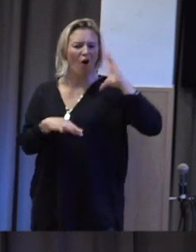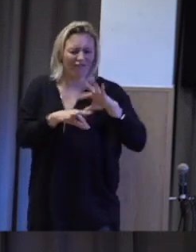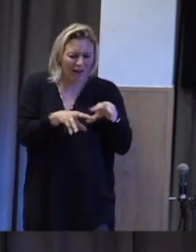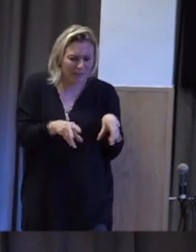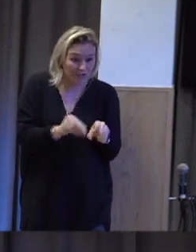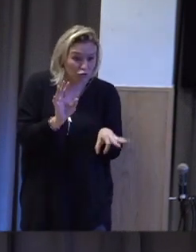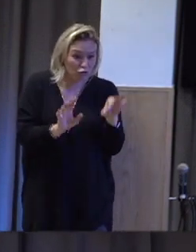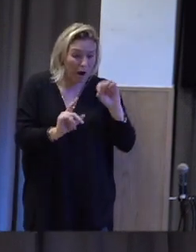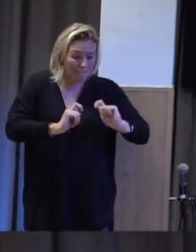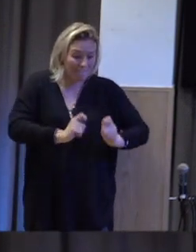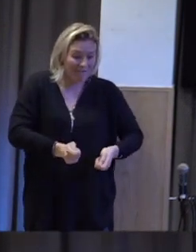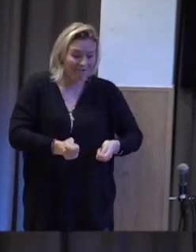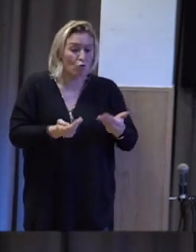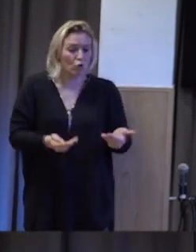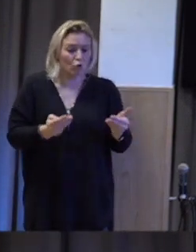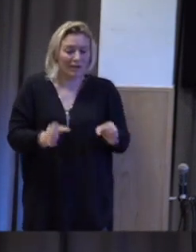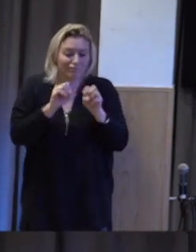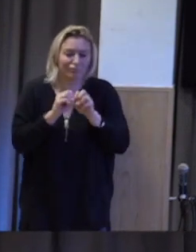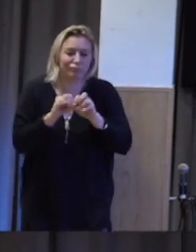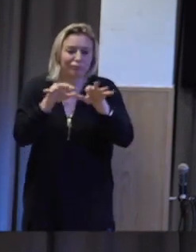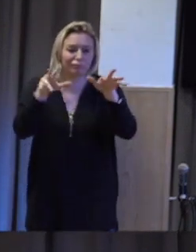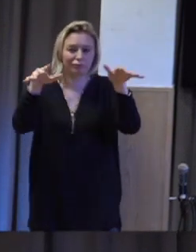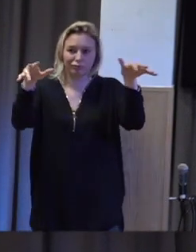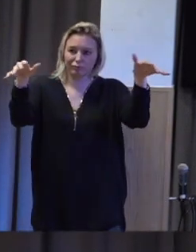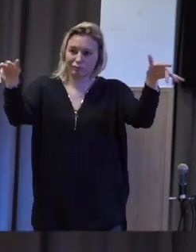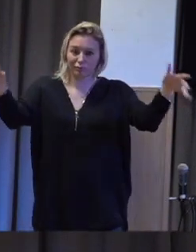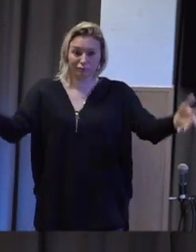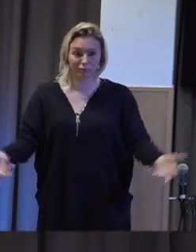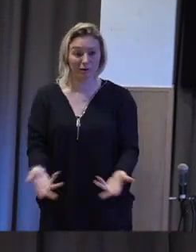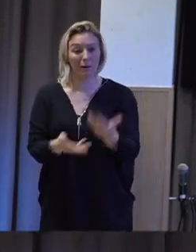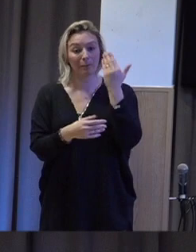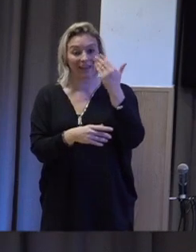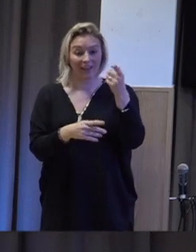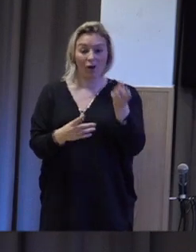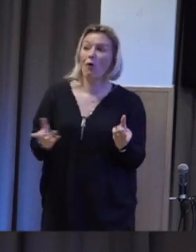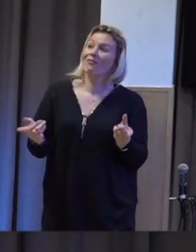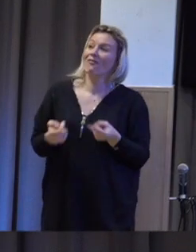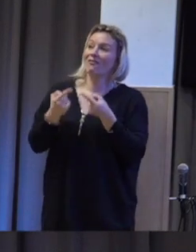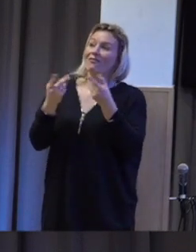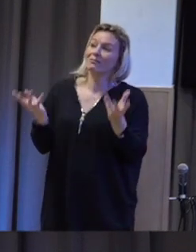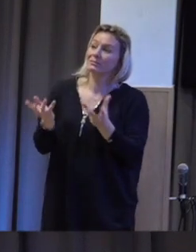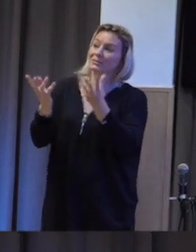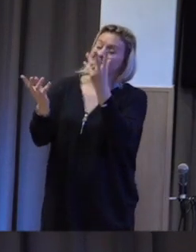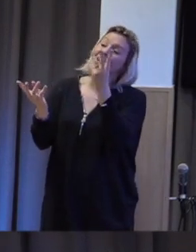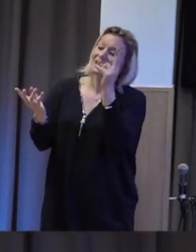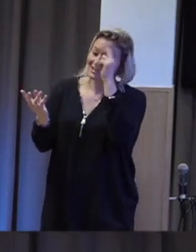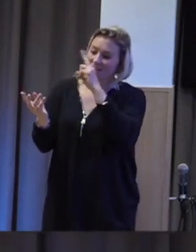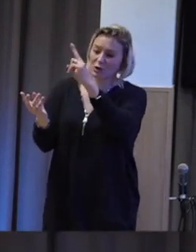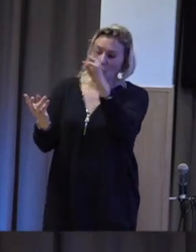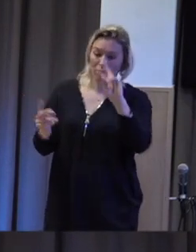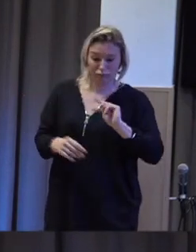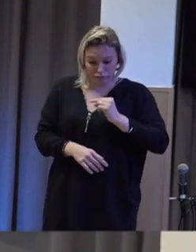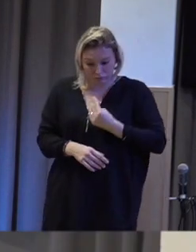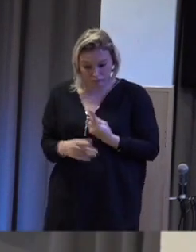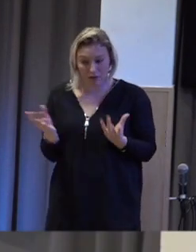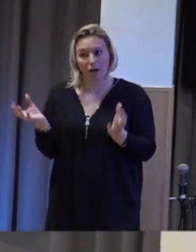Mais aujourd'hui, cet honneur est donné à tous ceux qui viennent au Seigneur. Et maintenant, je vais essayer de voir avec